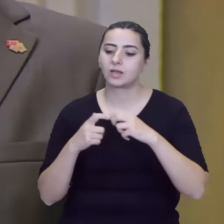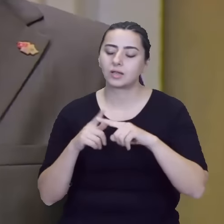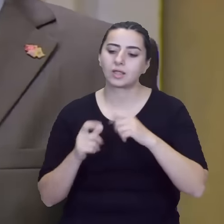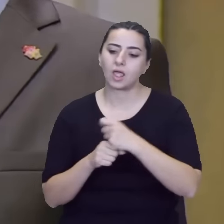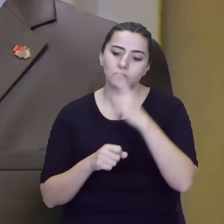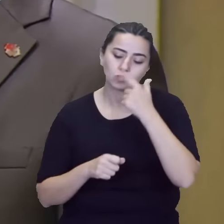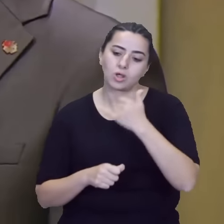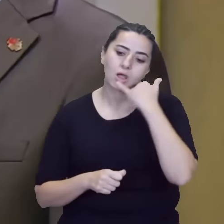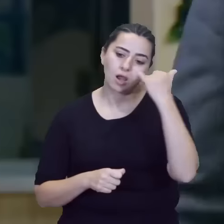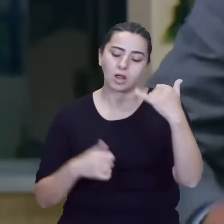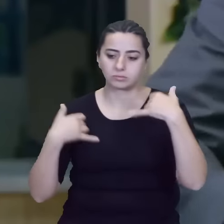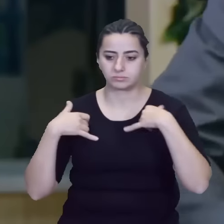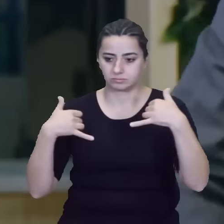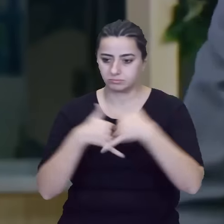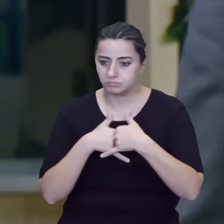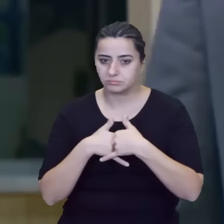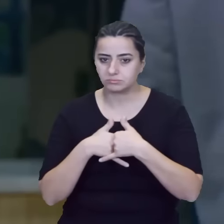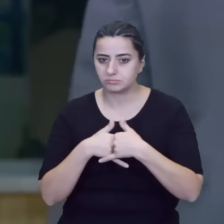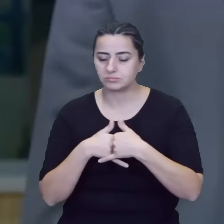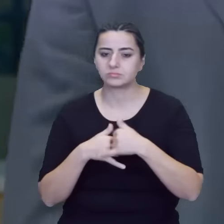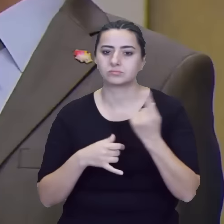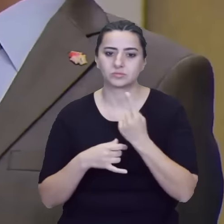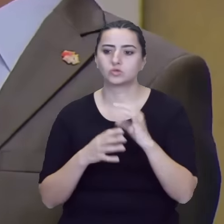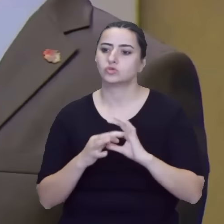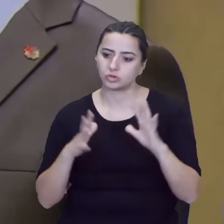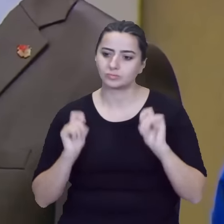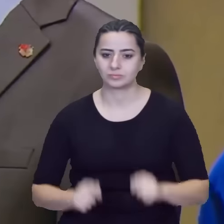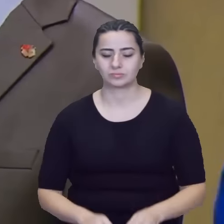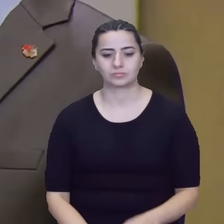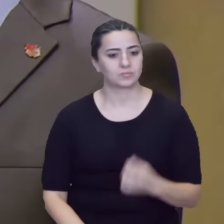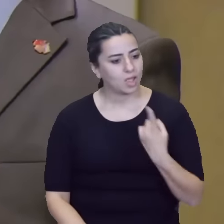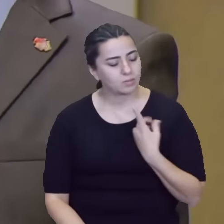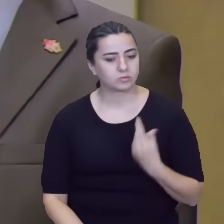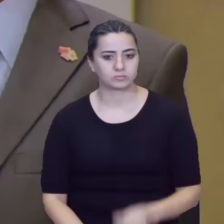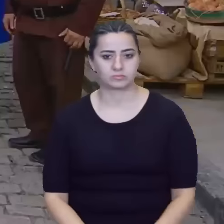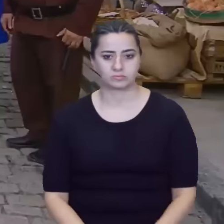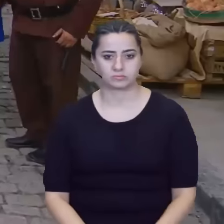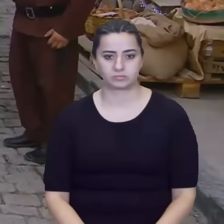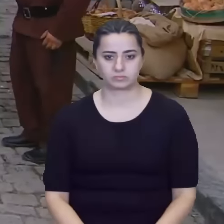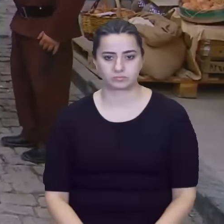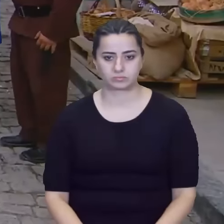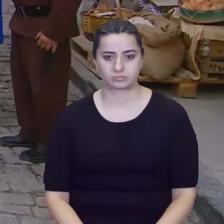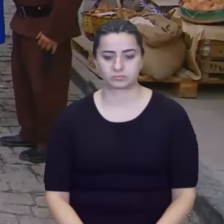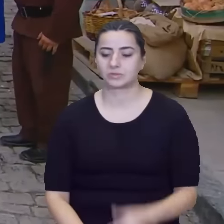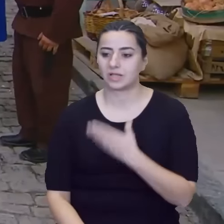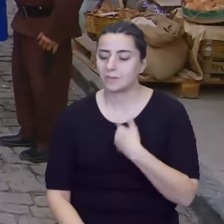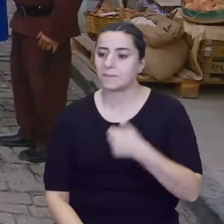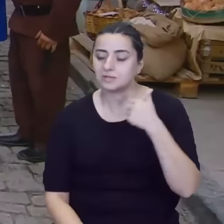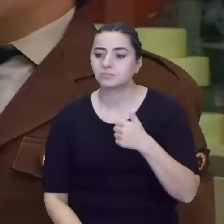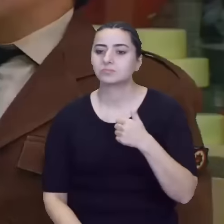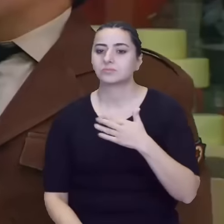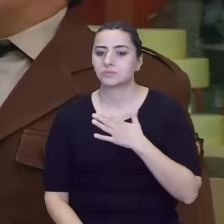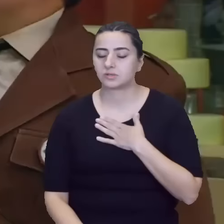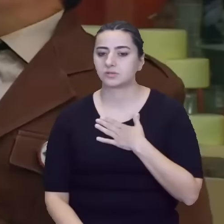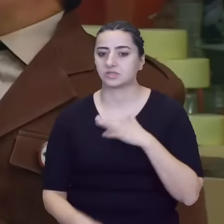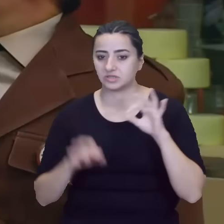Müdürü beyefendiyi bana bağla. Ben onu kesin bir şekilde çözeyim bu işi. Emredersiniz efendim. Hadi bakalım. Sevgili başkanım, saygıdeğer